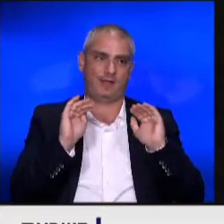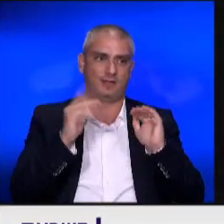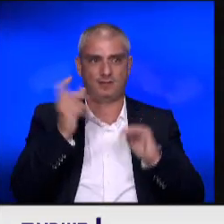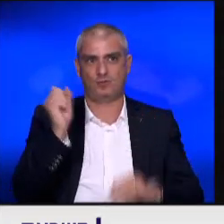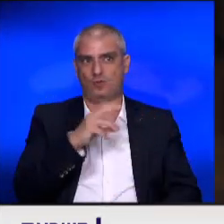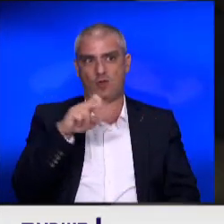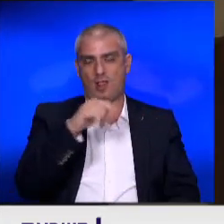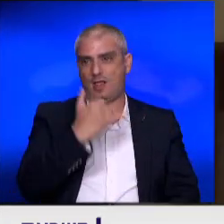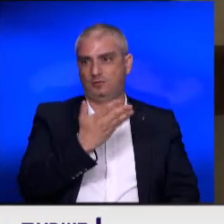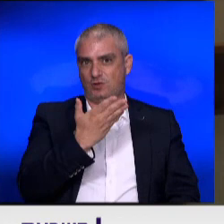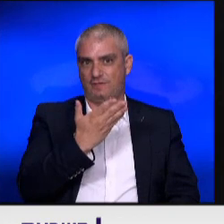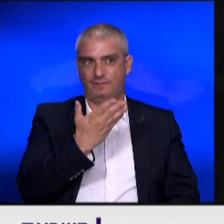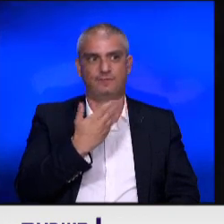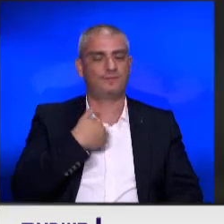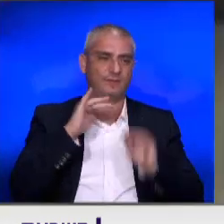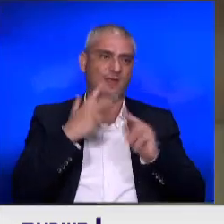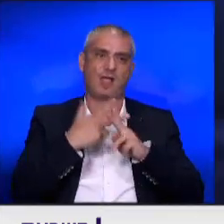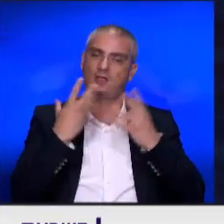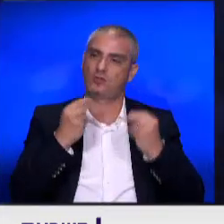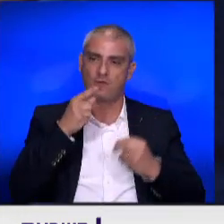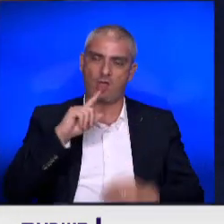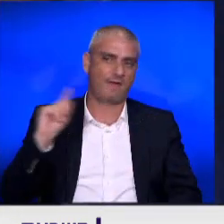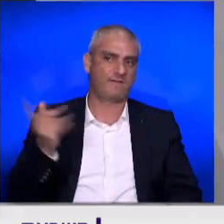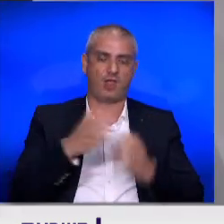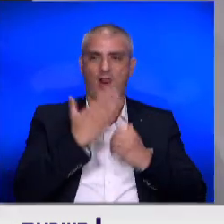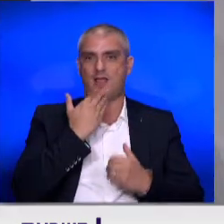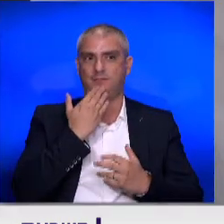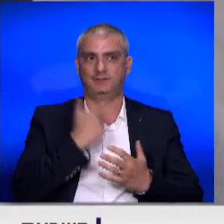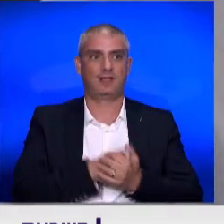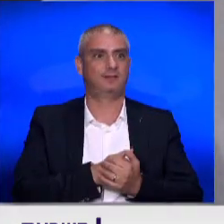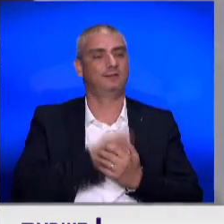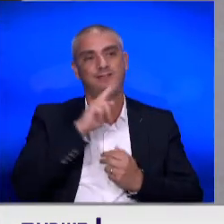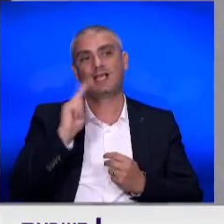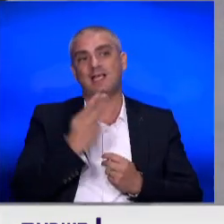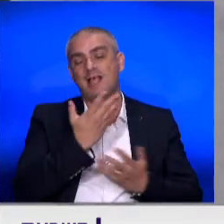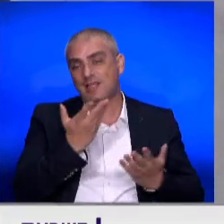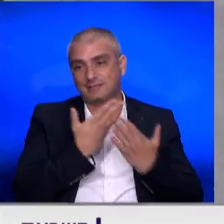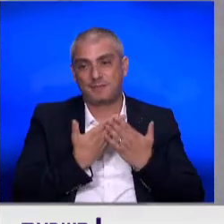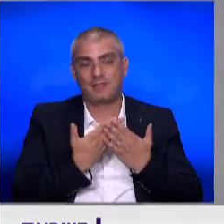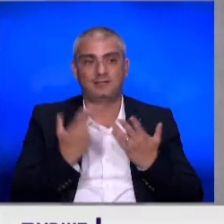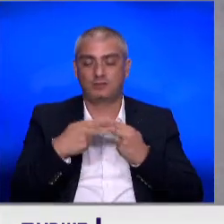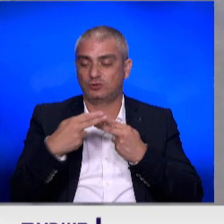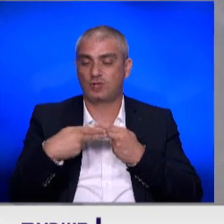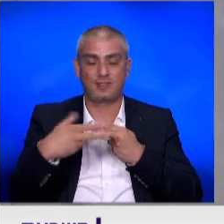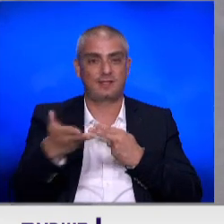עכשיו. כן. אני מאחל לו רק טוב, לו ולכל עם ישראל. זה הקהילה, זה בית הכנסת, זה השכנים פה.